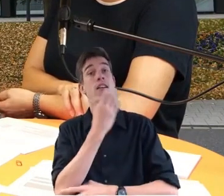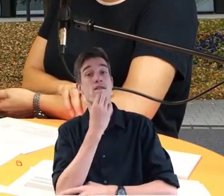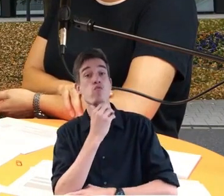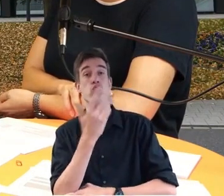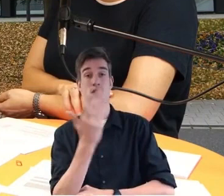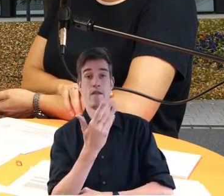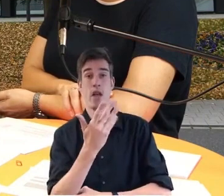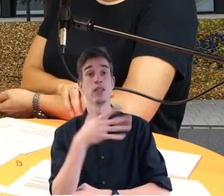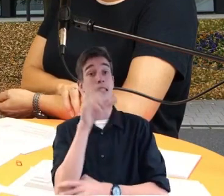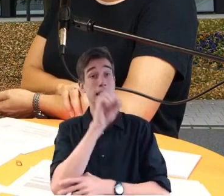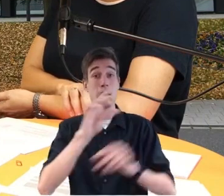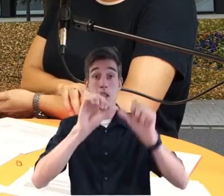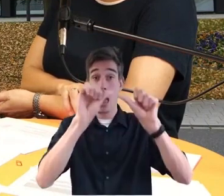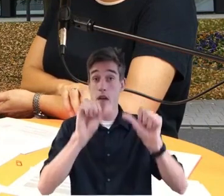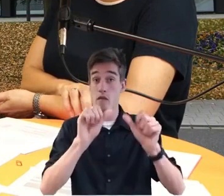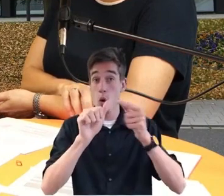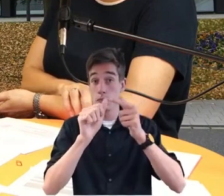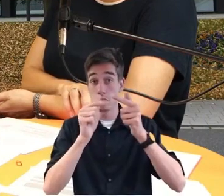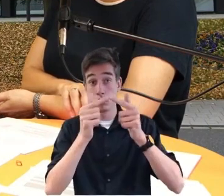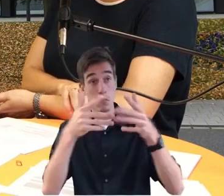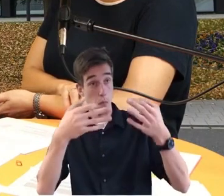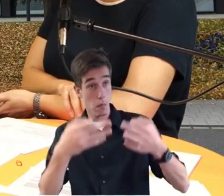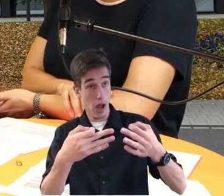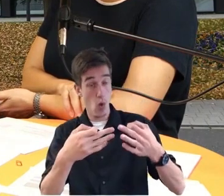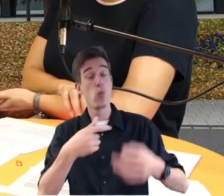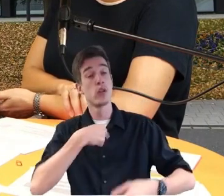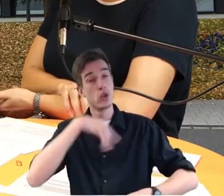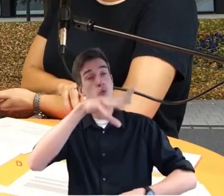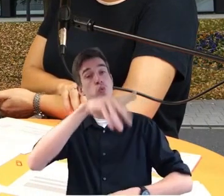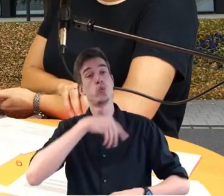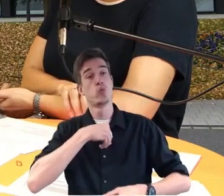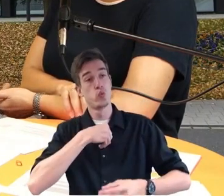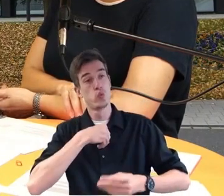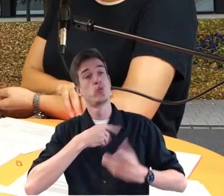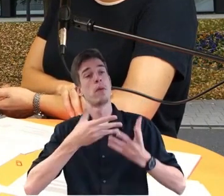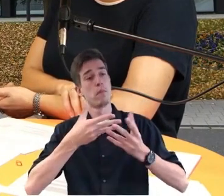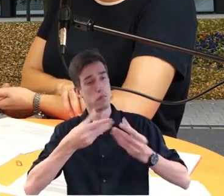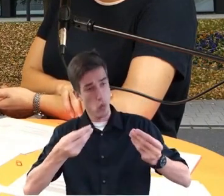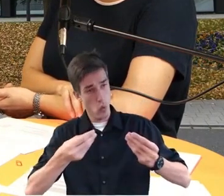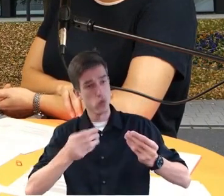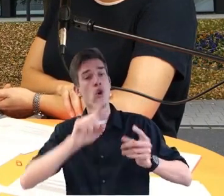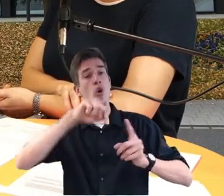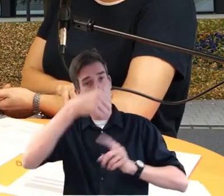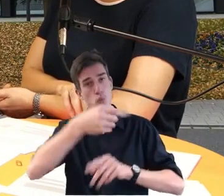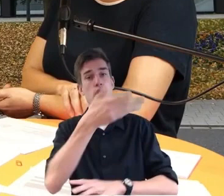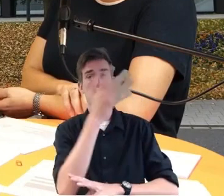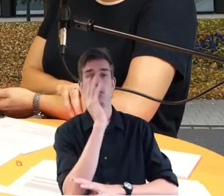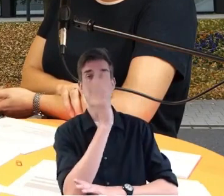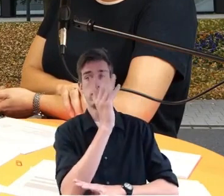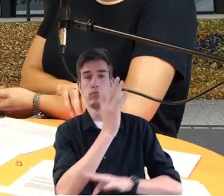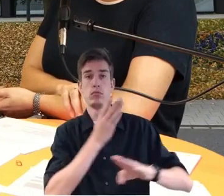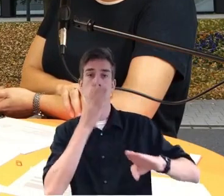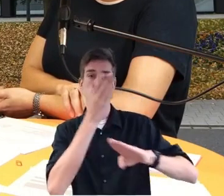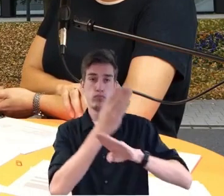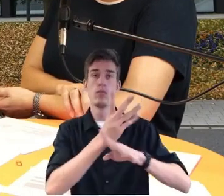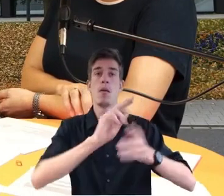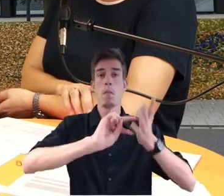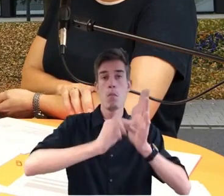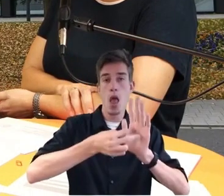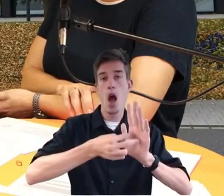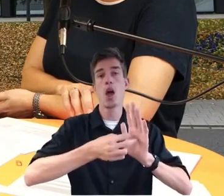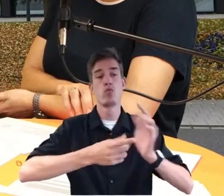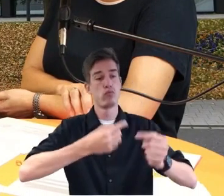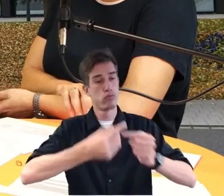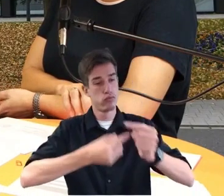seminar form ist erforderlich so haben wir eben dann die zeitlichen ressourcen und dann gehen wir immer in die planung ein und